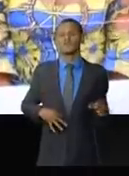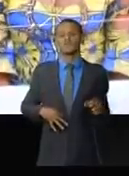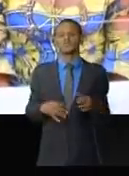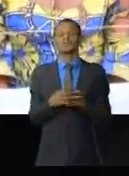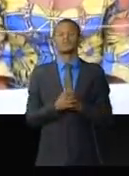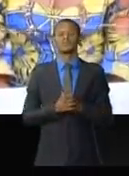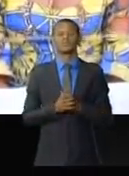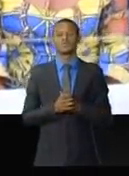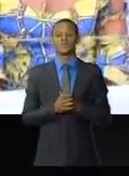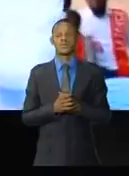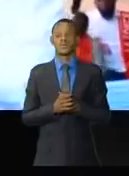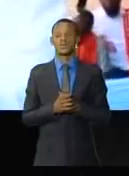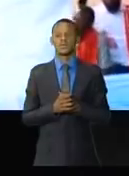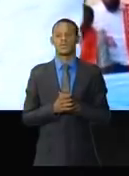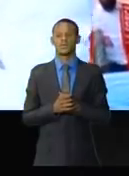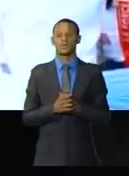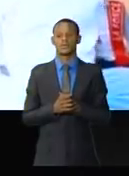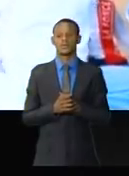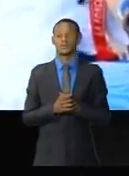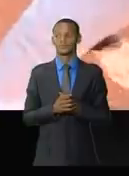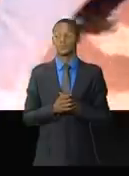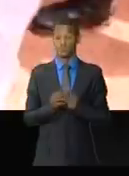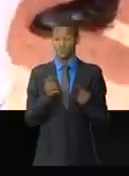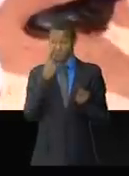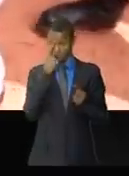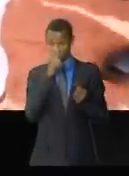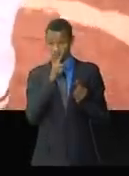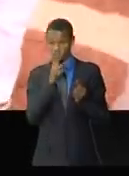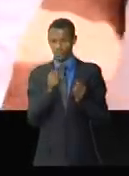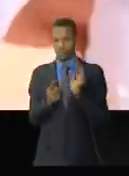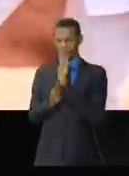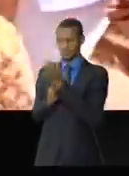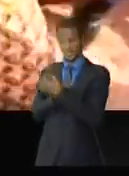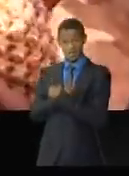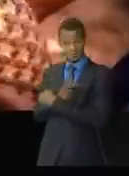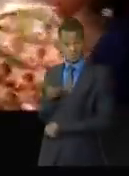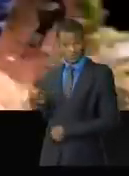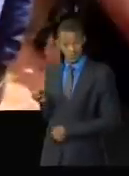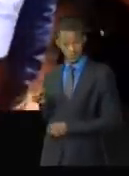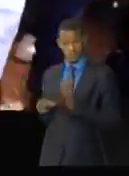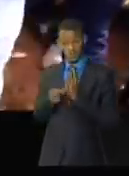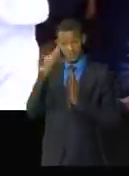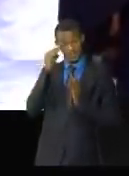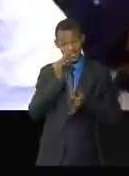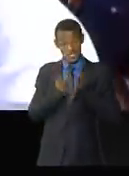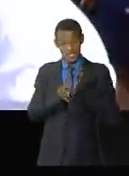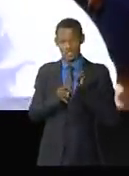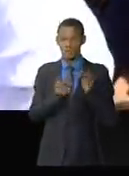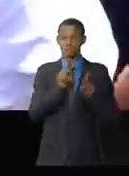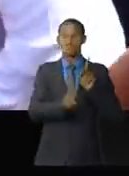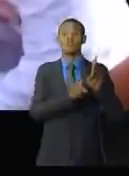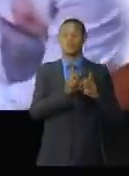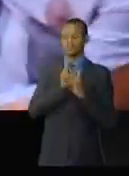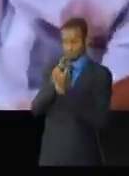Pour lui témoigner son amour, la population de Kalima lui offre des cadeaux, une manière pour elle de lui souhaiter la